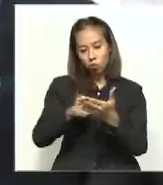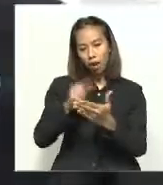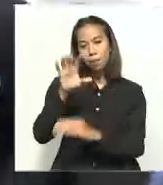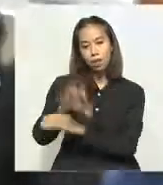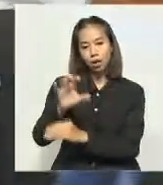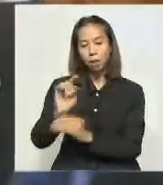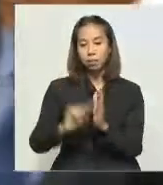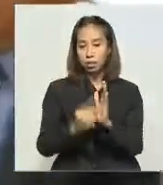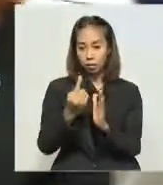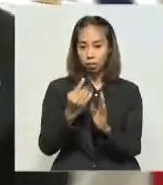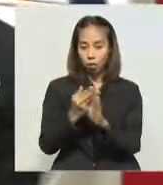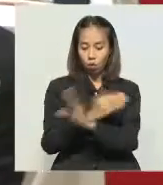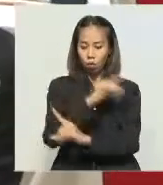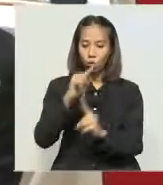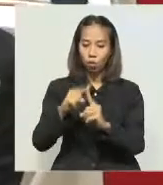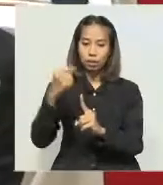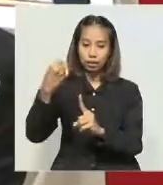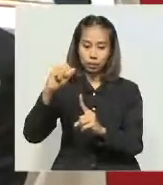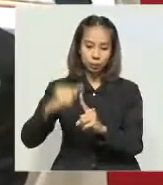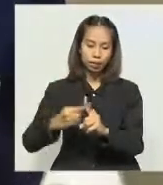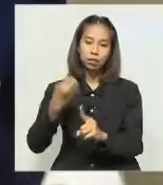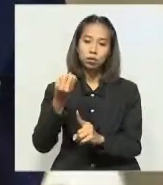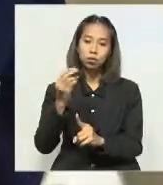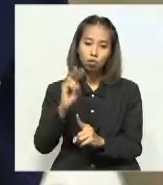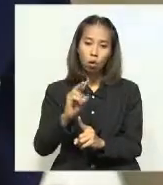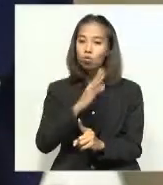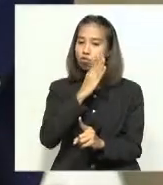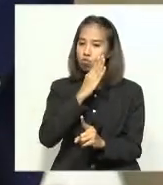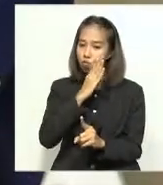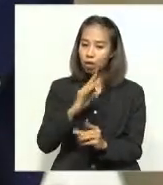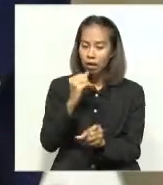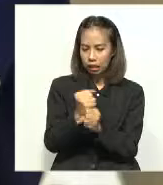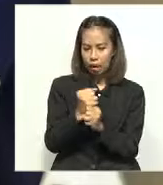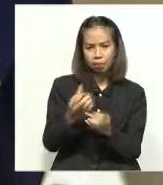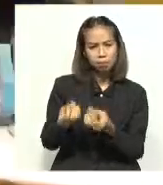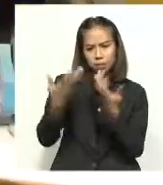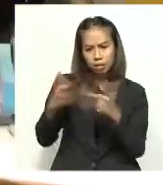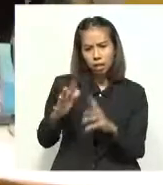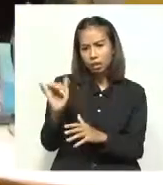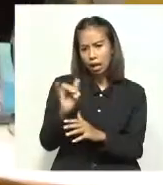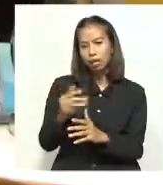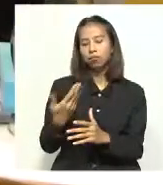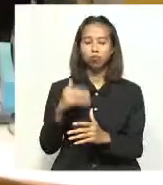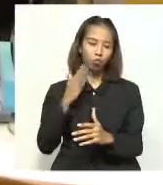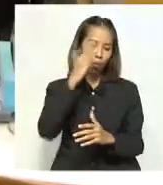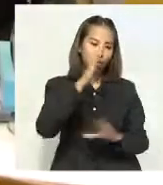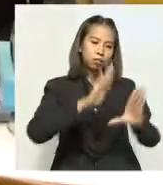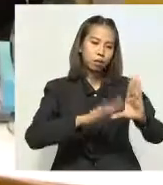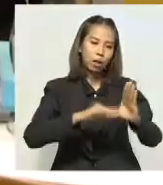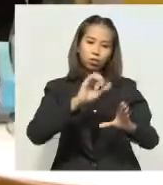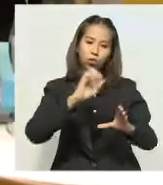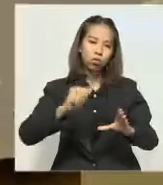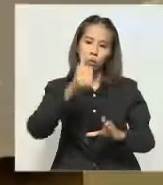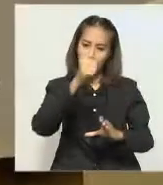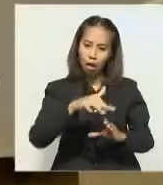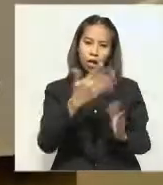ให้แล้วเสร็จภายในวันที่10ธันวาคมหากไม่แล้วเสร็จก็จะไม่สามารถส่งผู้สมัครลงรับเลือกตั้งได้และไม่ได้รับเงิน